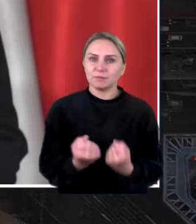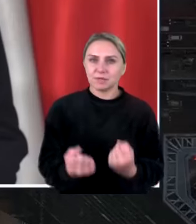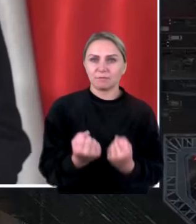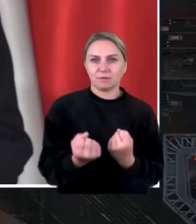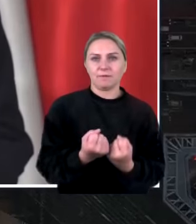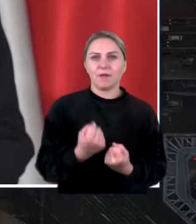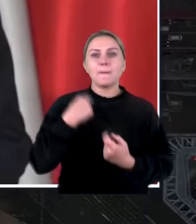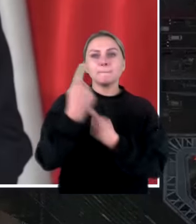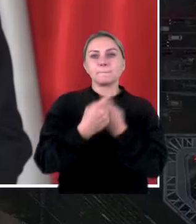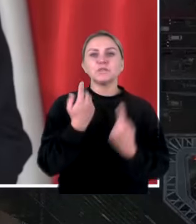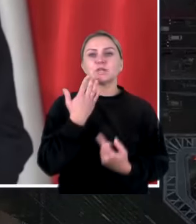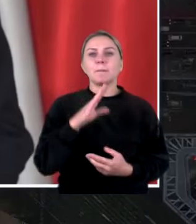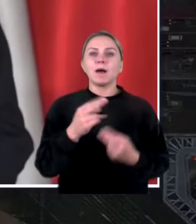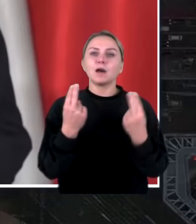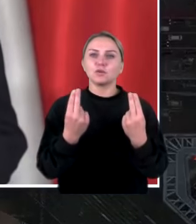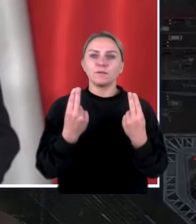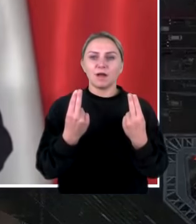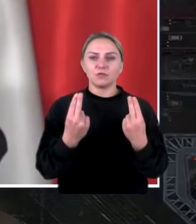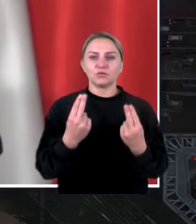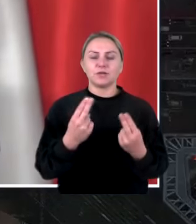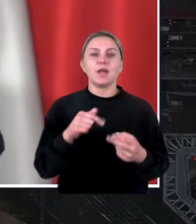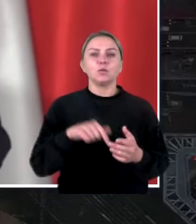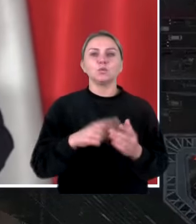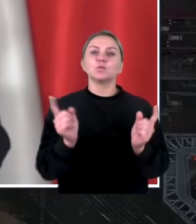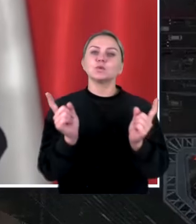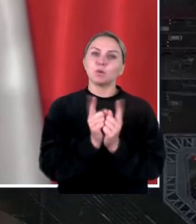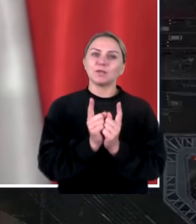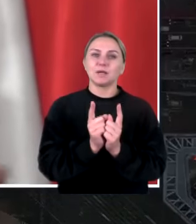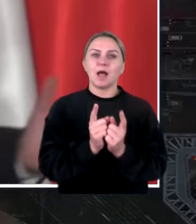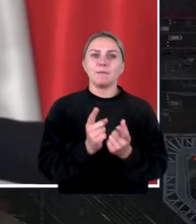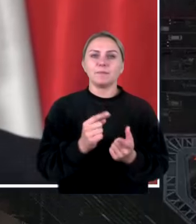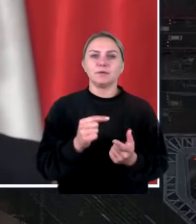ważne, że spotykamy się tutaj my, premierzy z krajów, które